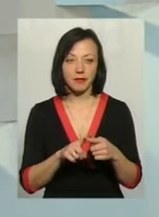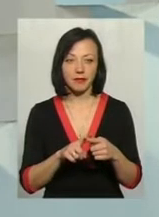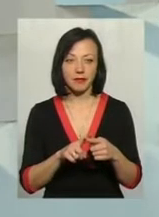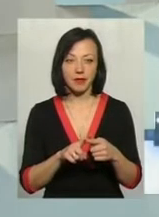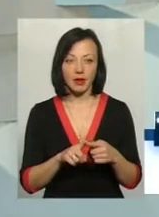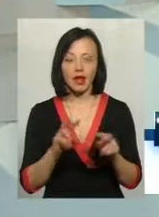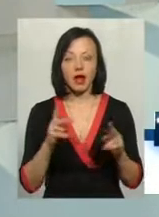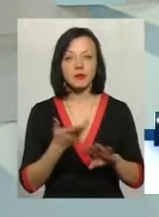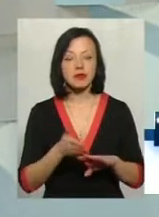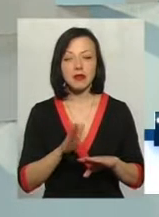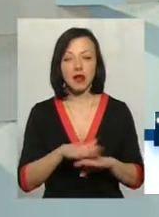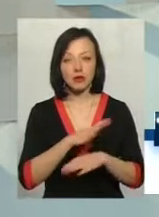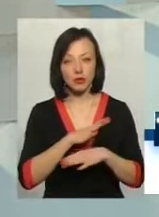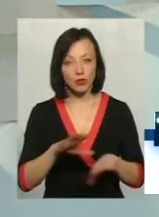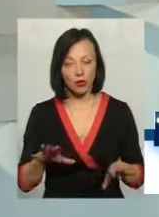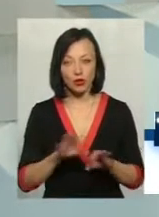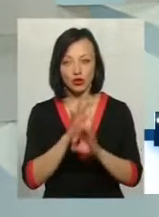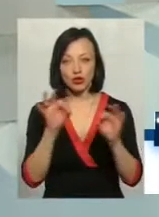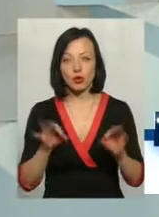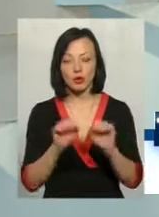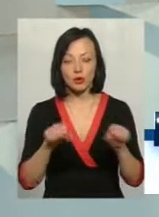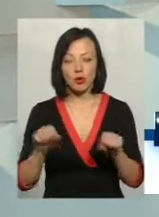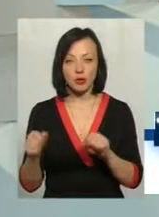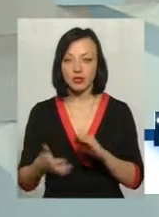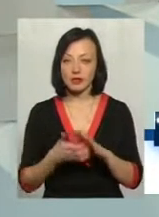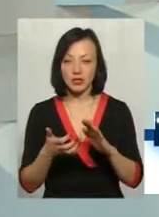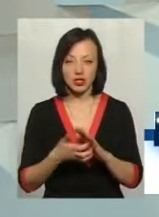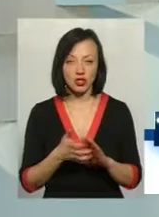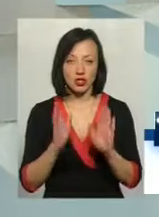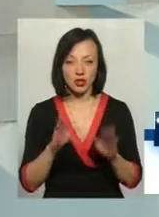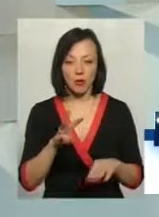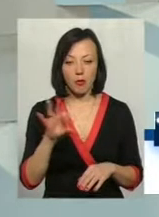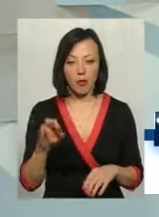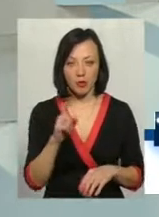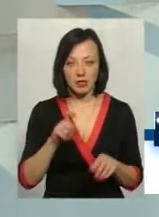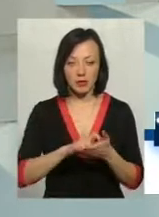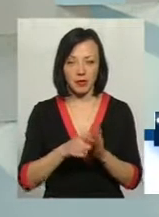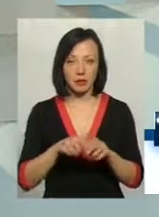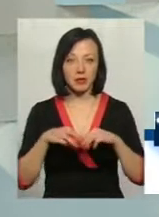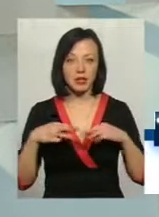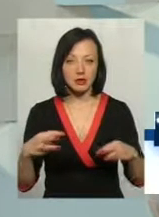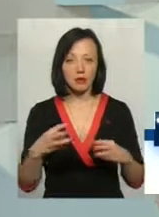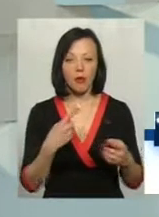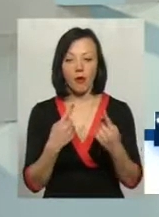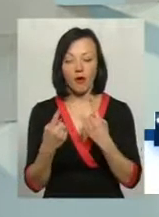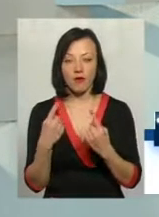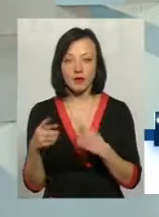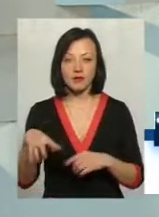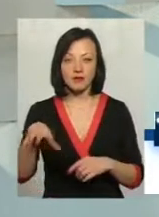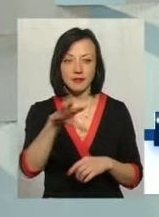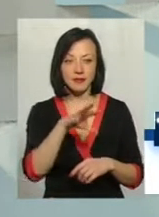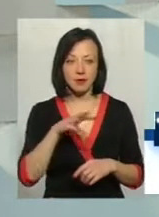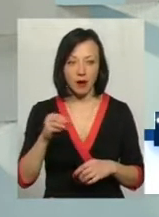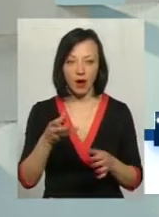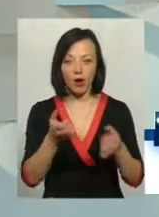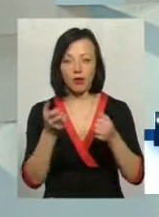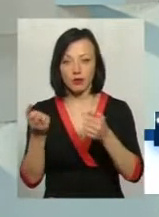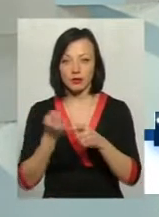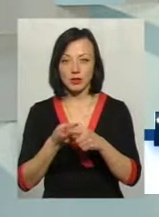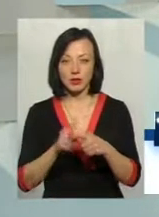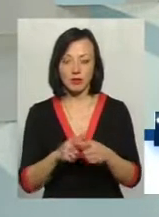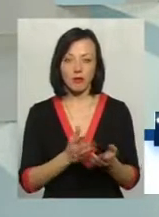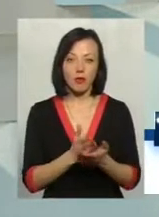складно не було, ми бачимо, що жодних спроможностей не вистачить не лише МОЗ, а всьому Кабінету міністрів, щоб поговорити з усіма отримувачами цих